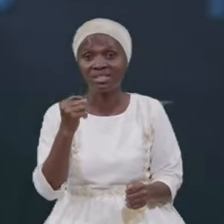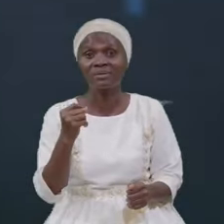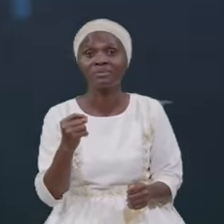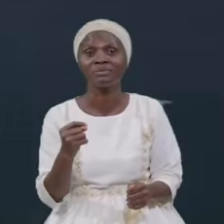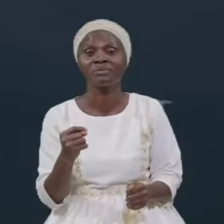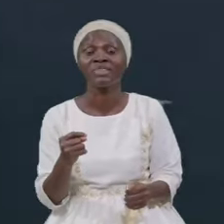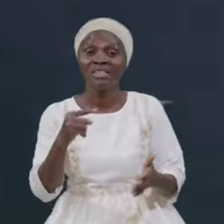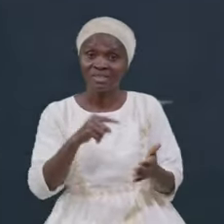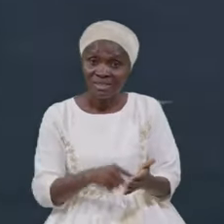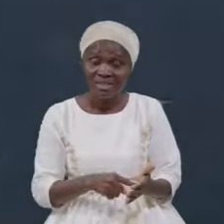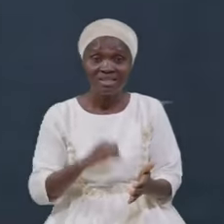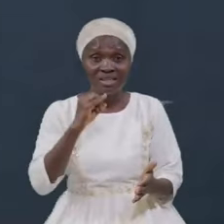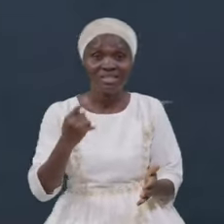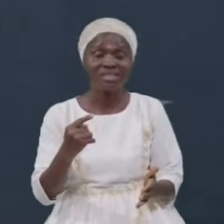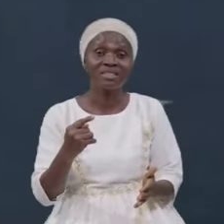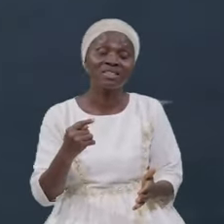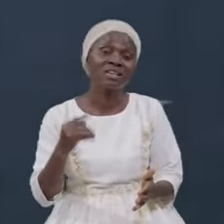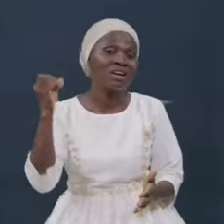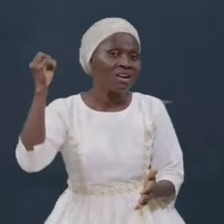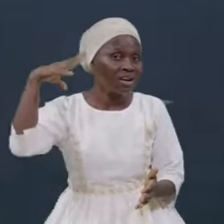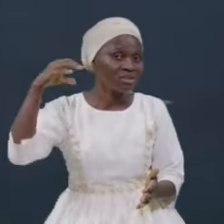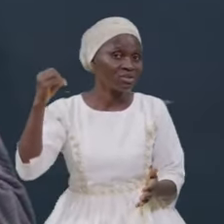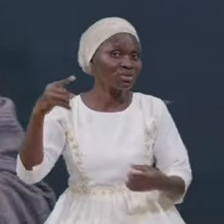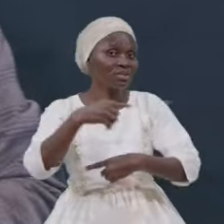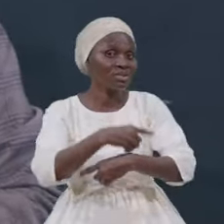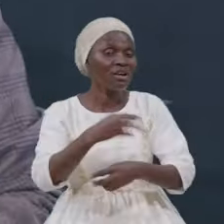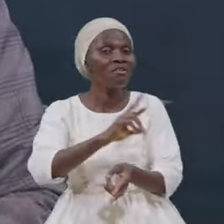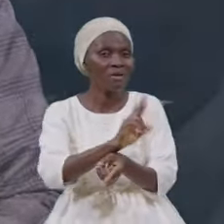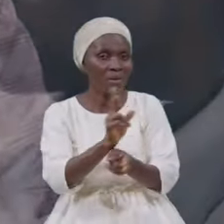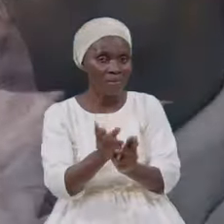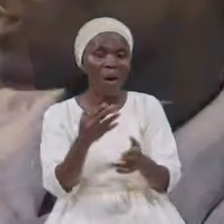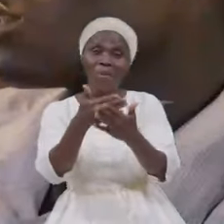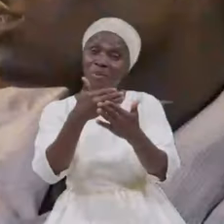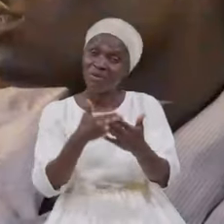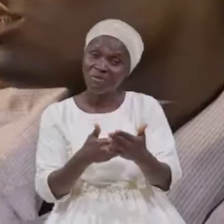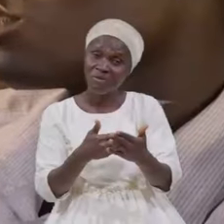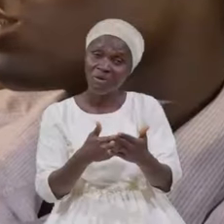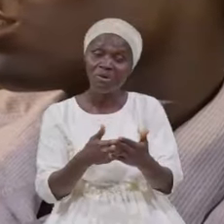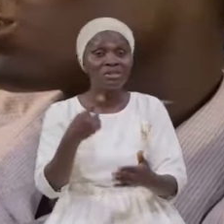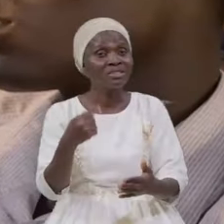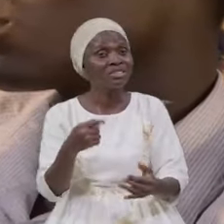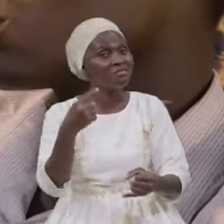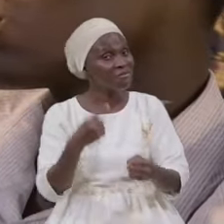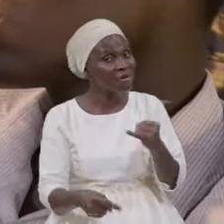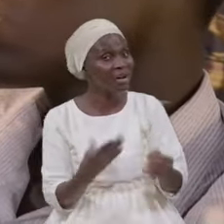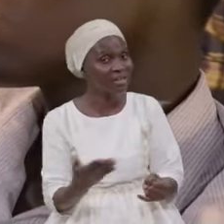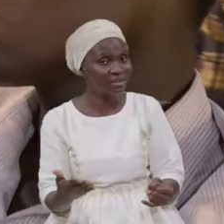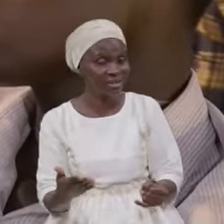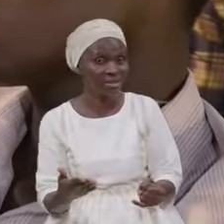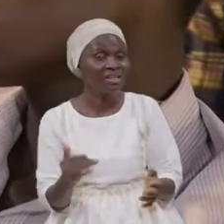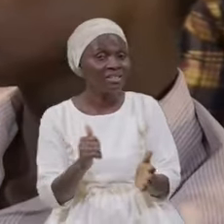la repentance devant le Dieu de la grâce. Avant que le jour final ne